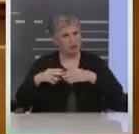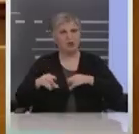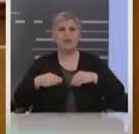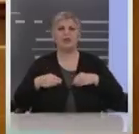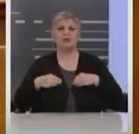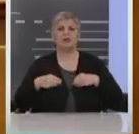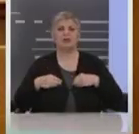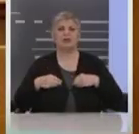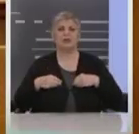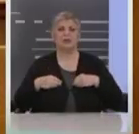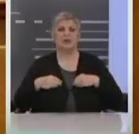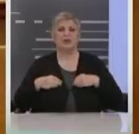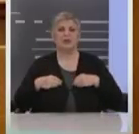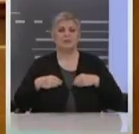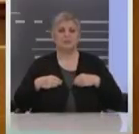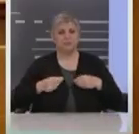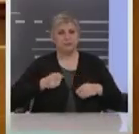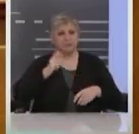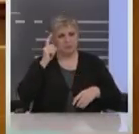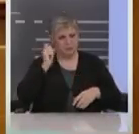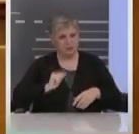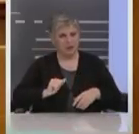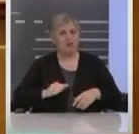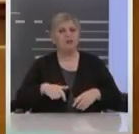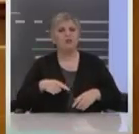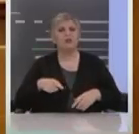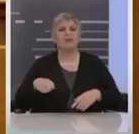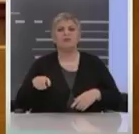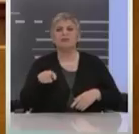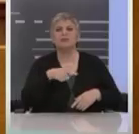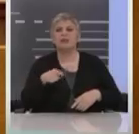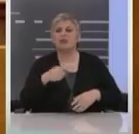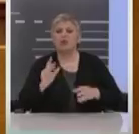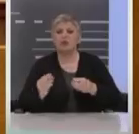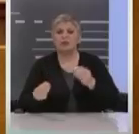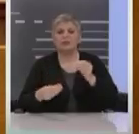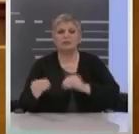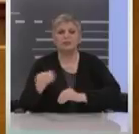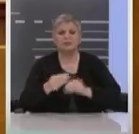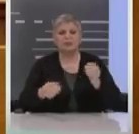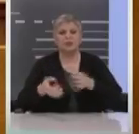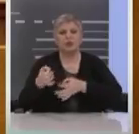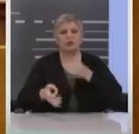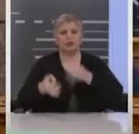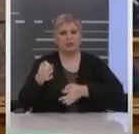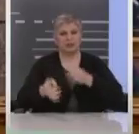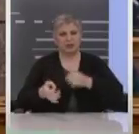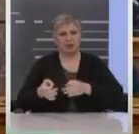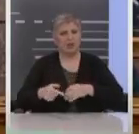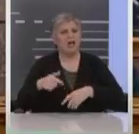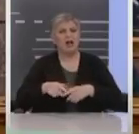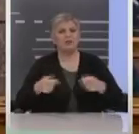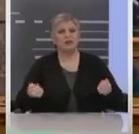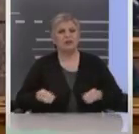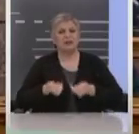περιφερειακά συνέδρια όχι μόνο αψηφούν την διρεκτίβα να μην παρίσταται,